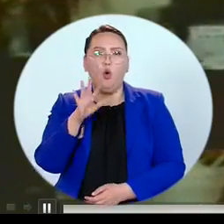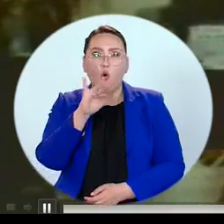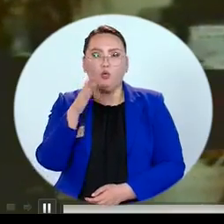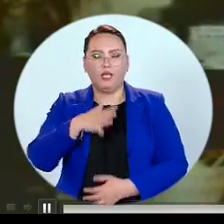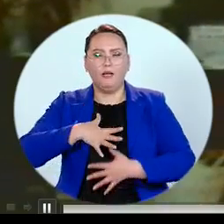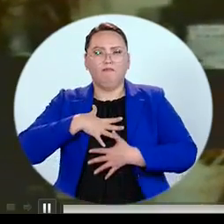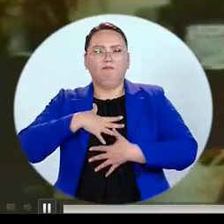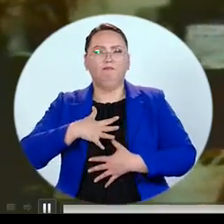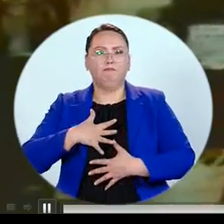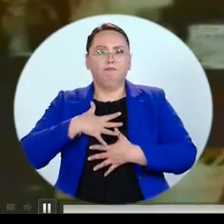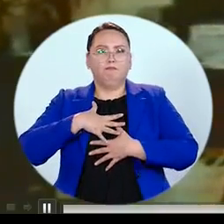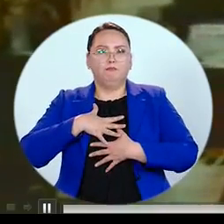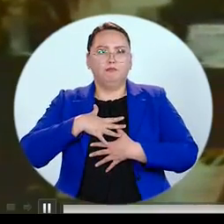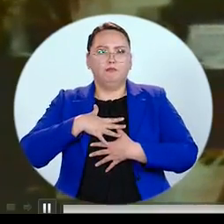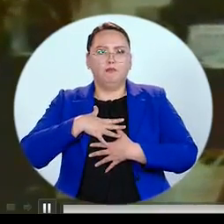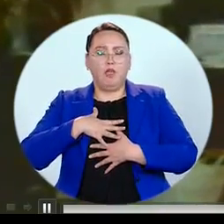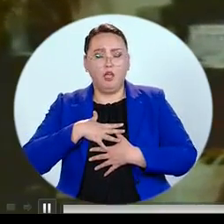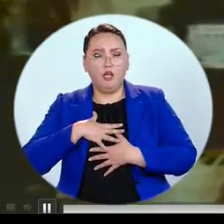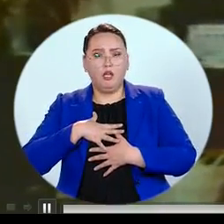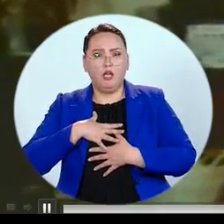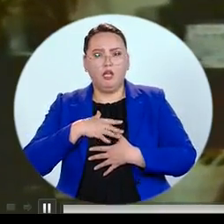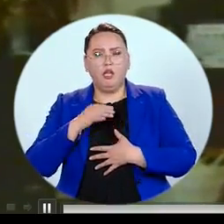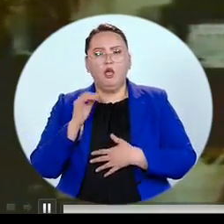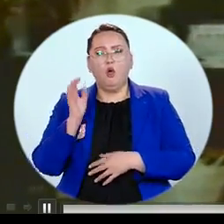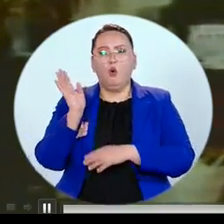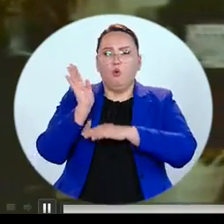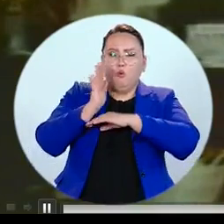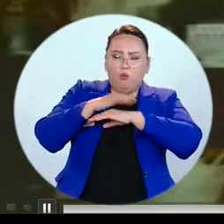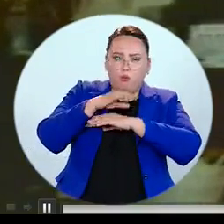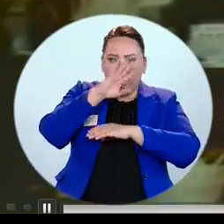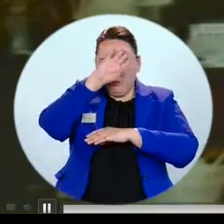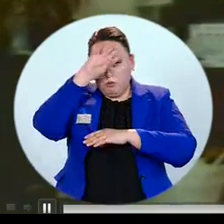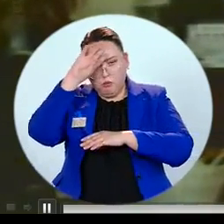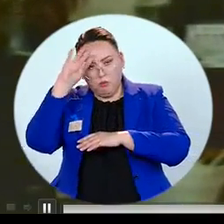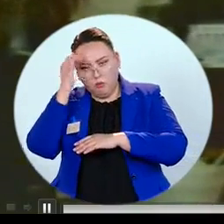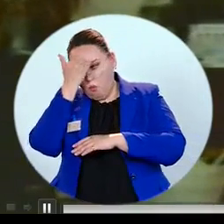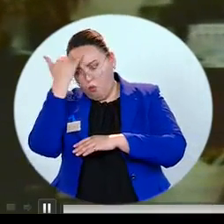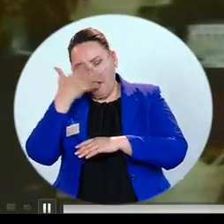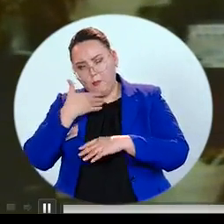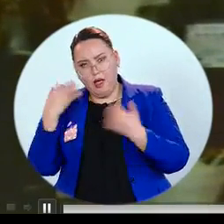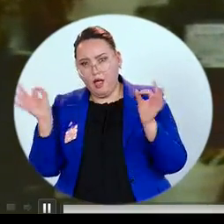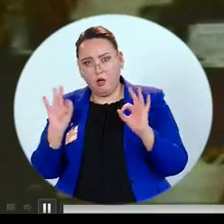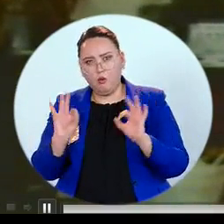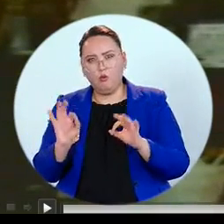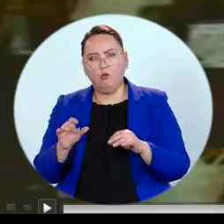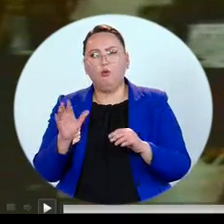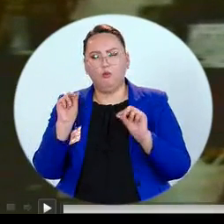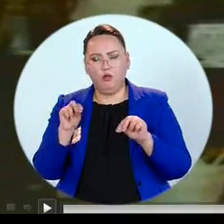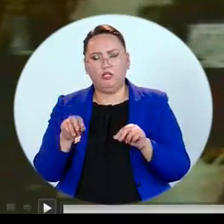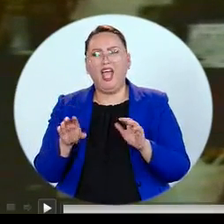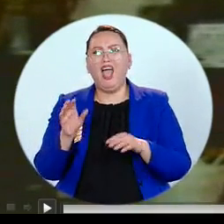དགས སྤྱི པྱ གས སྤི གས པའི པའི ཧུ གས ཕགས གས ལུགས དགས